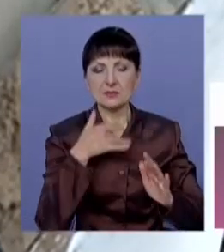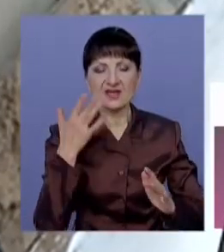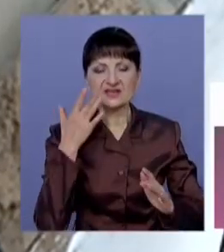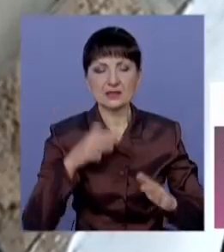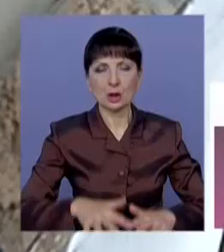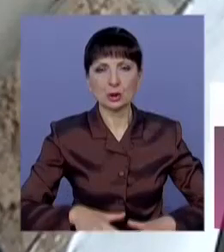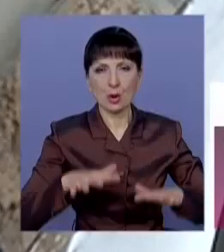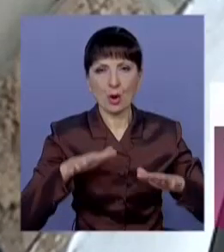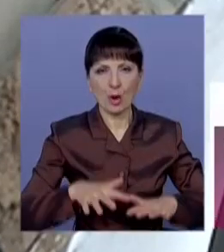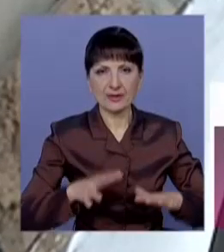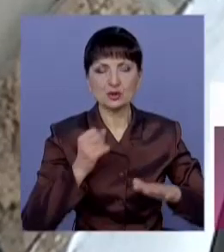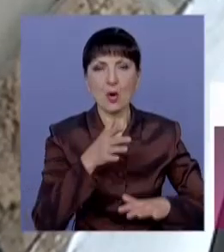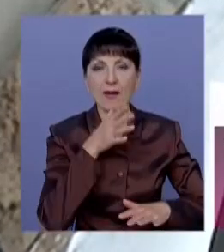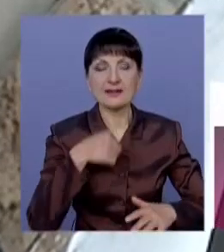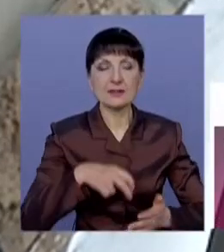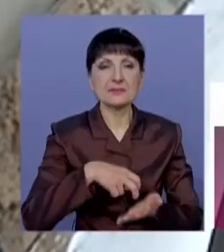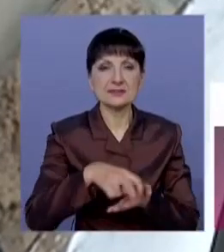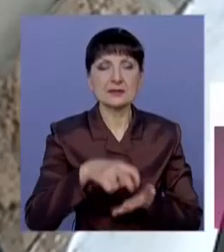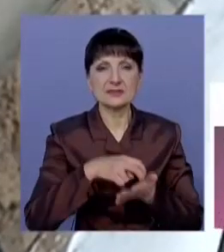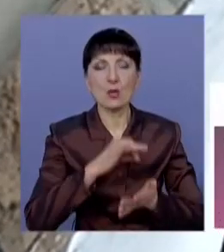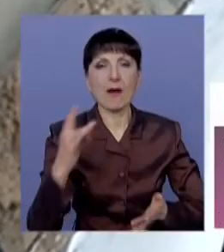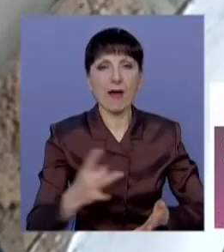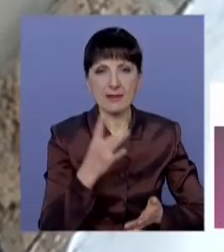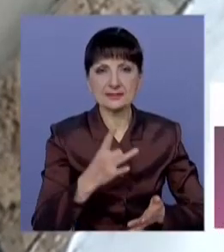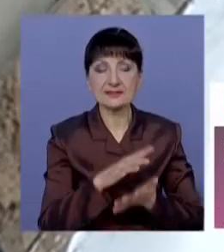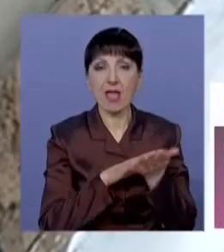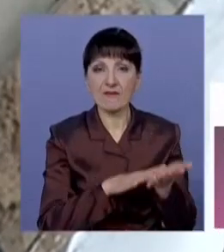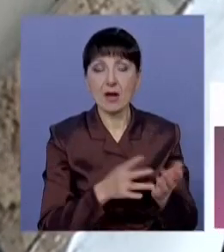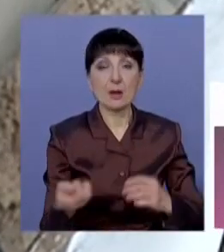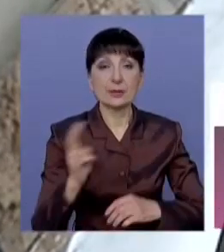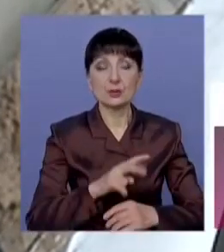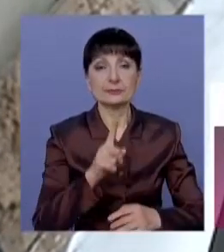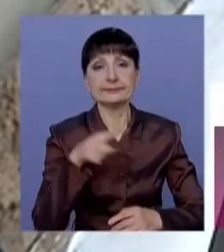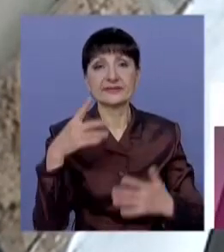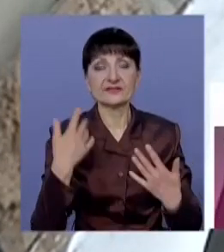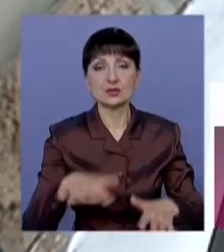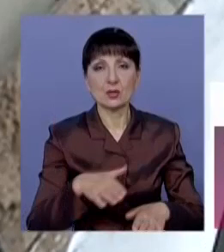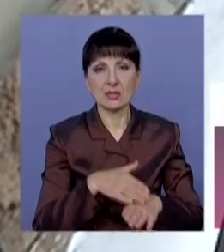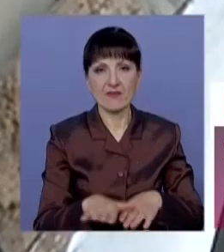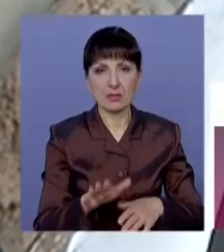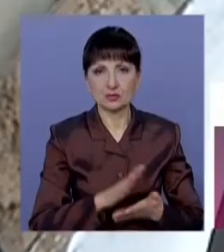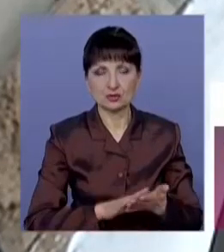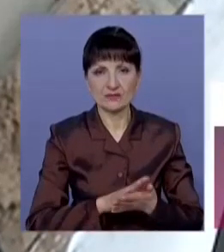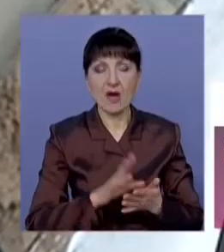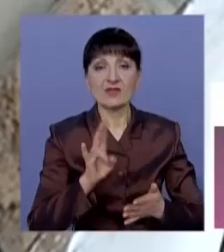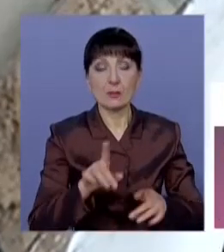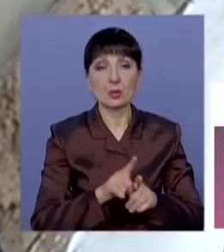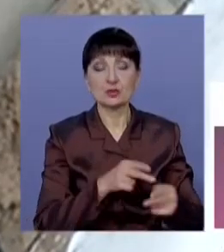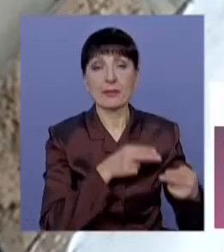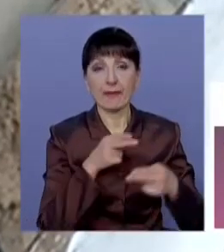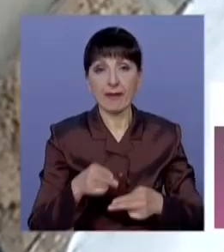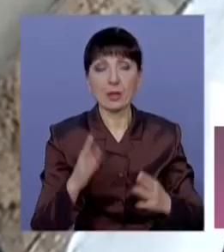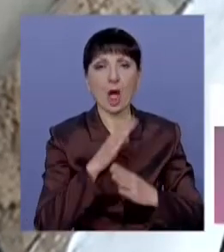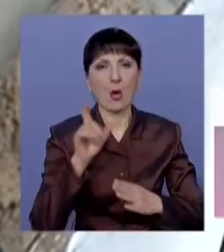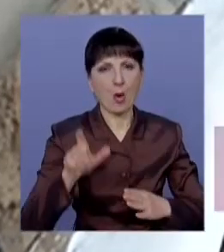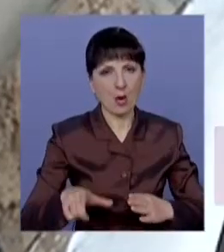топит. Я сколько раз писала в Акимат, но заявку давала. Придут, отметятся и все. В ноябре месяце точно так же. Приехал эколог,